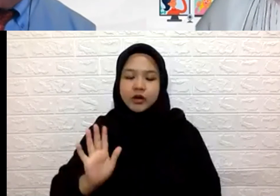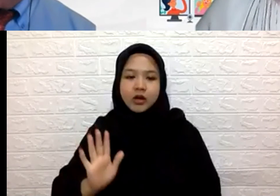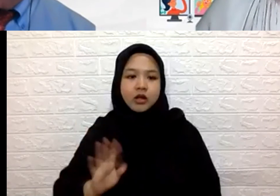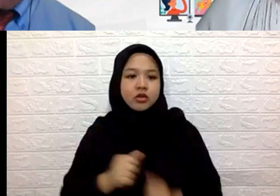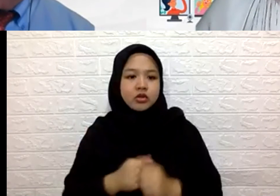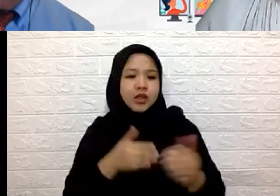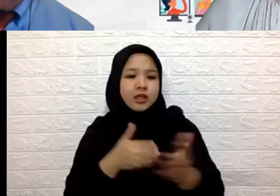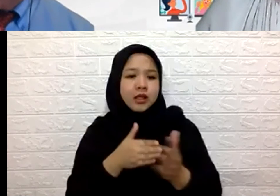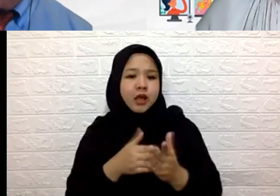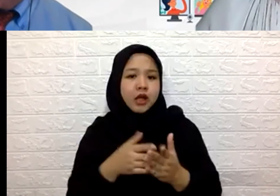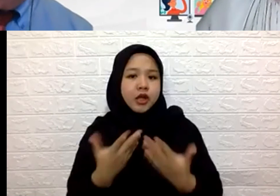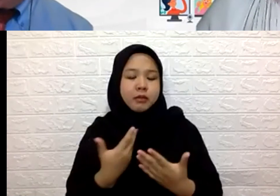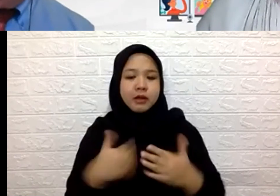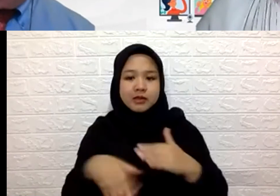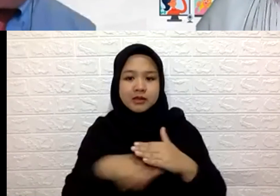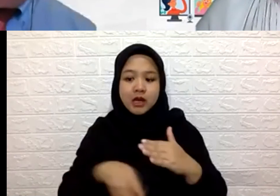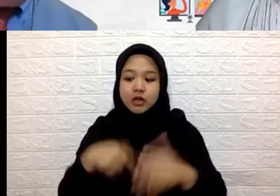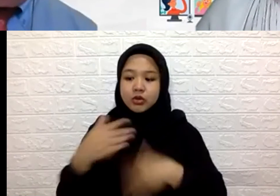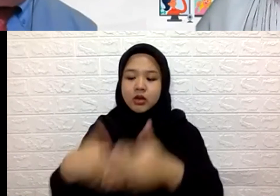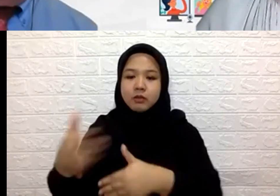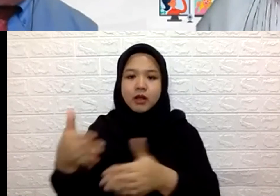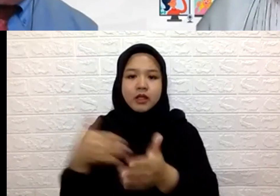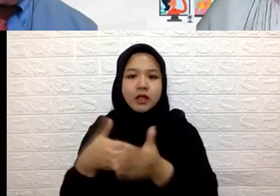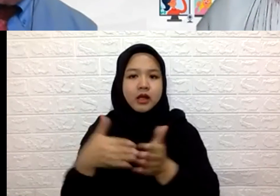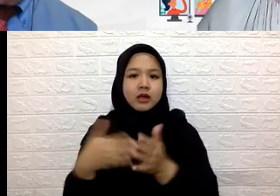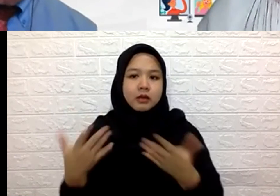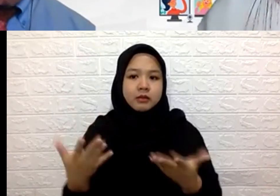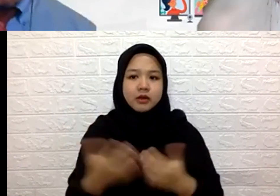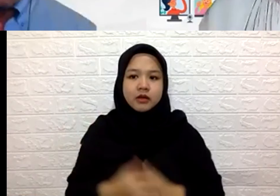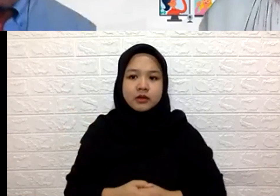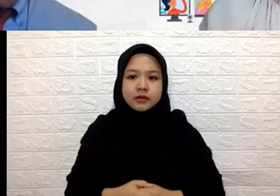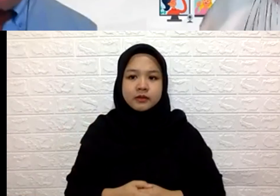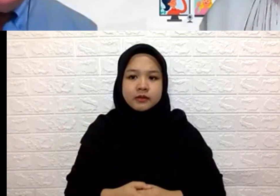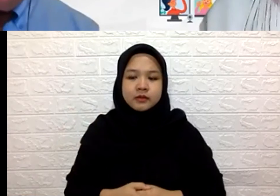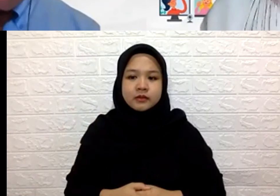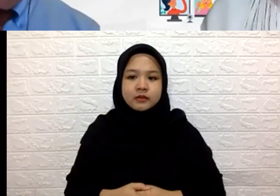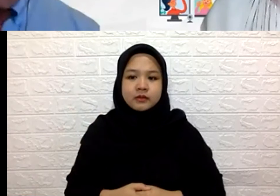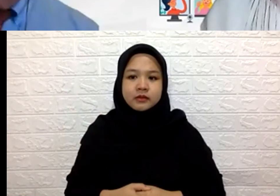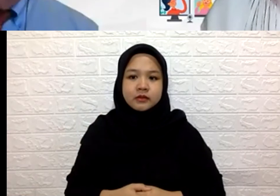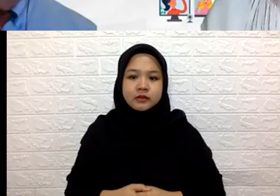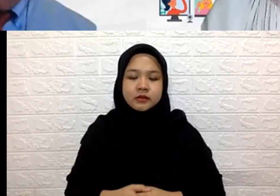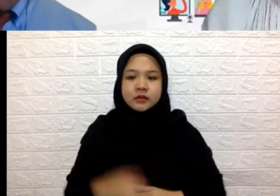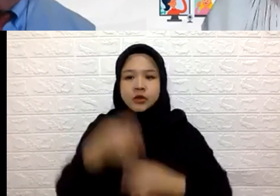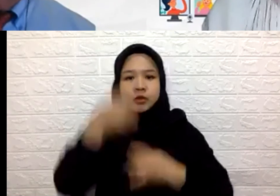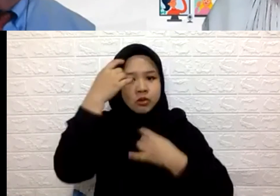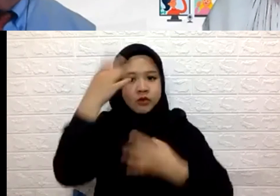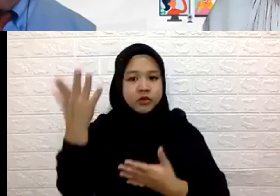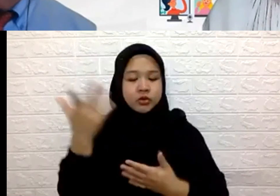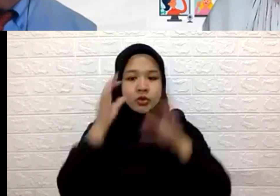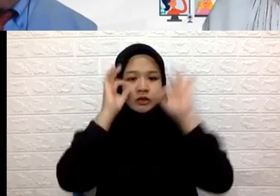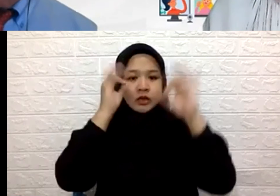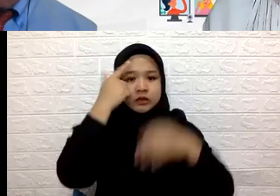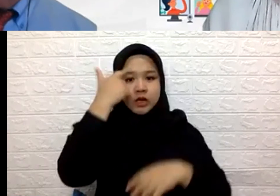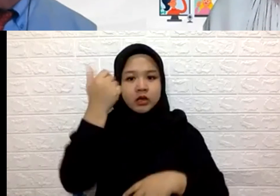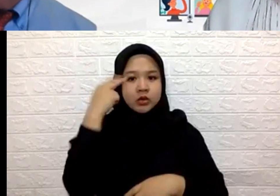dihadapi dalam penerapan standar tersebut? Nah, ini terkait dengan Profesor Rimmer sebenarnya juga saksi ahli untuk teman-teman